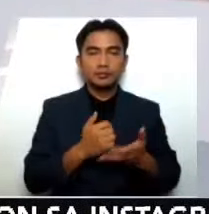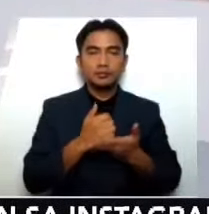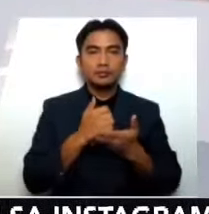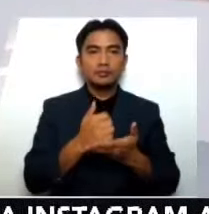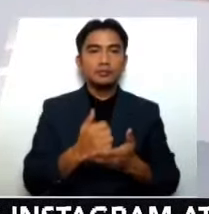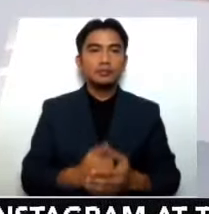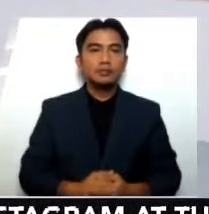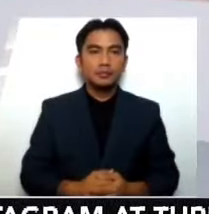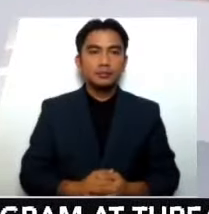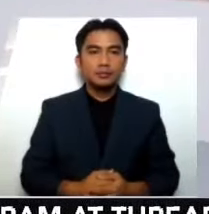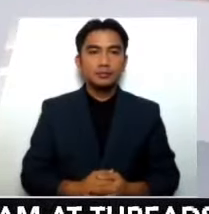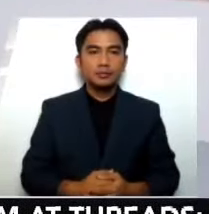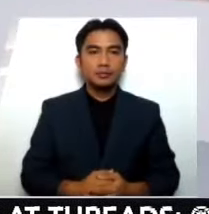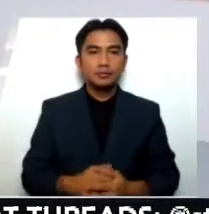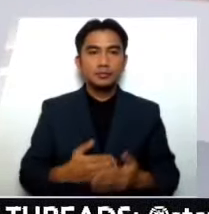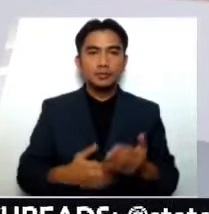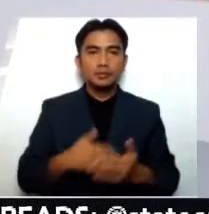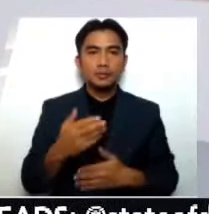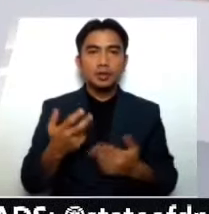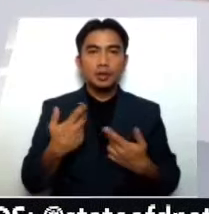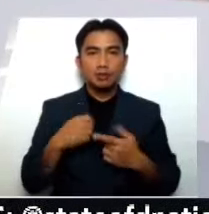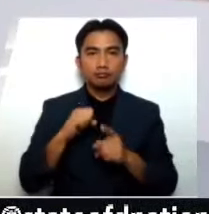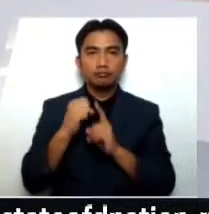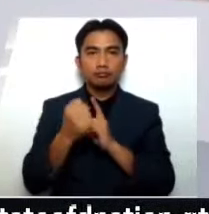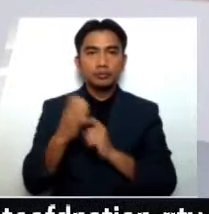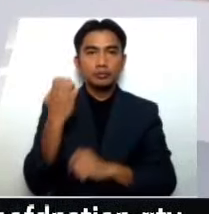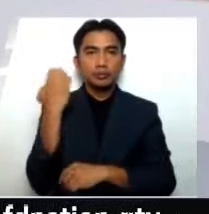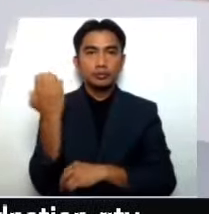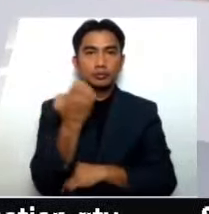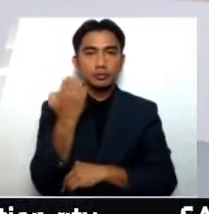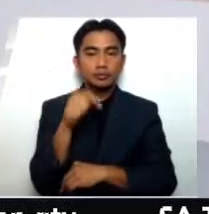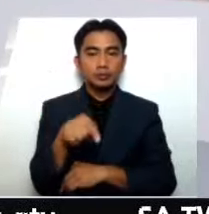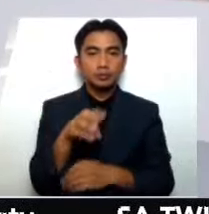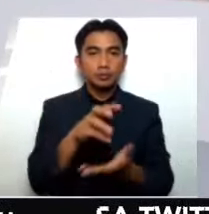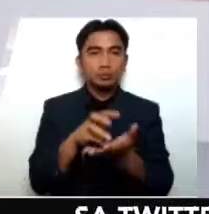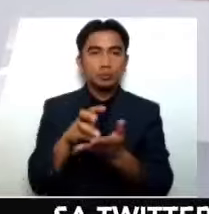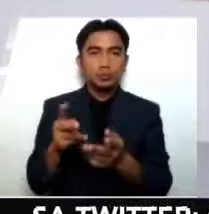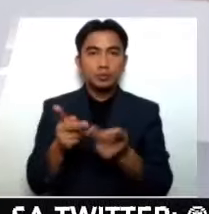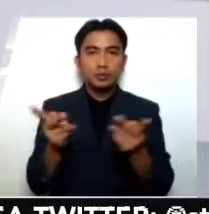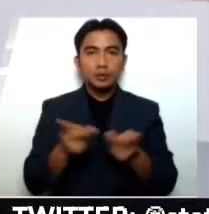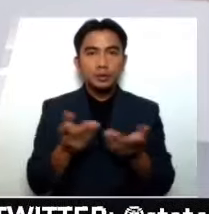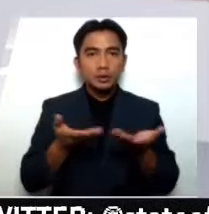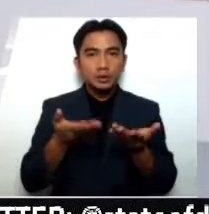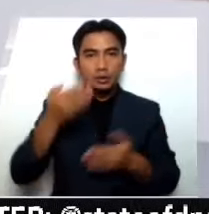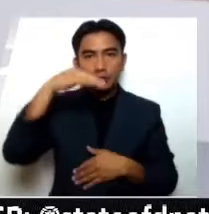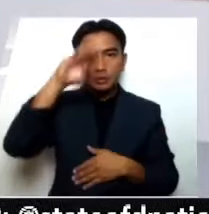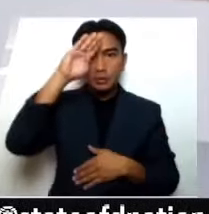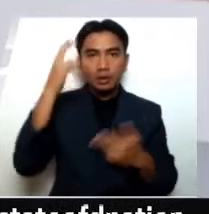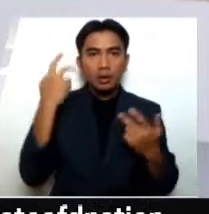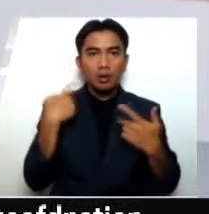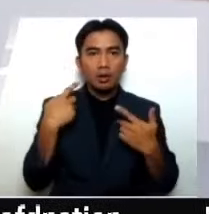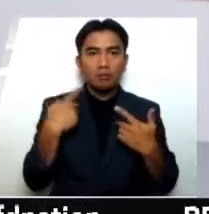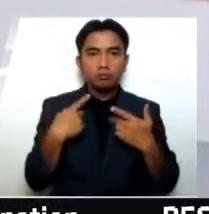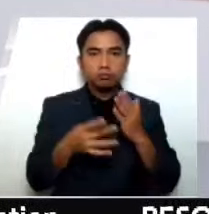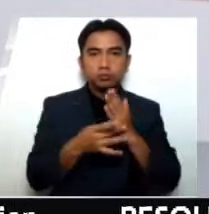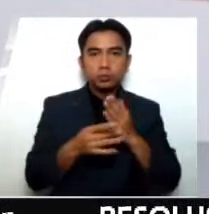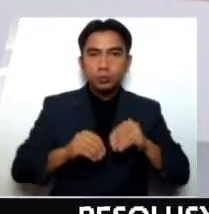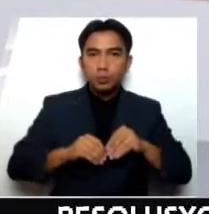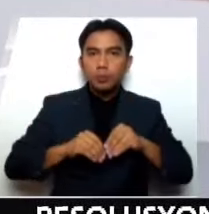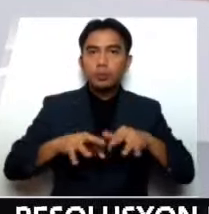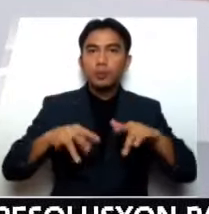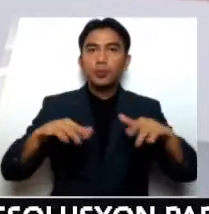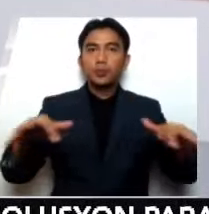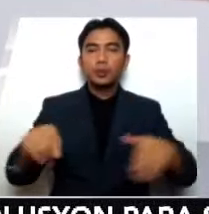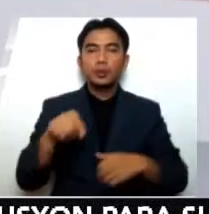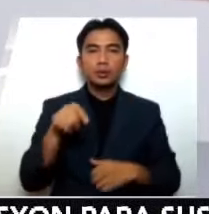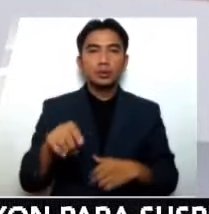Inilagay sa state of calamity ang 8 lugar sa Cavite kasunod ng pagkalat ng tumagas na langis na pinaniniwala ang galing sa